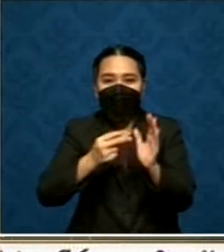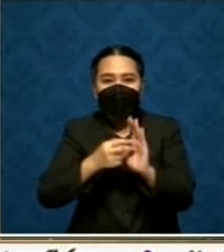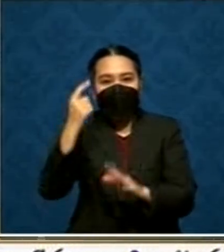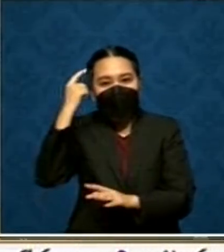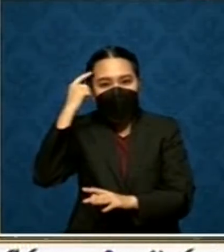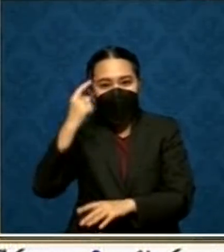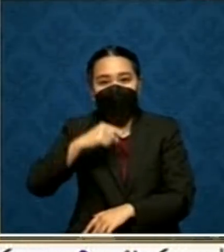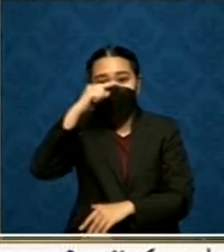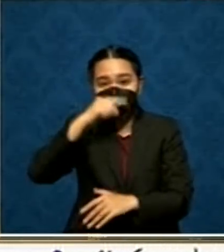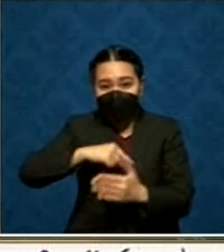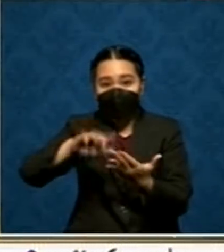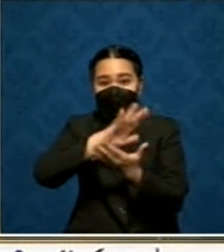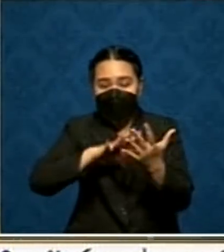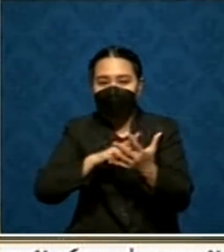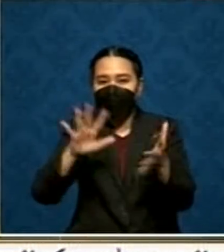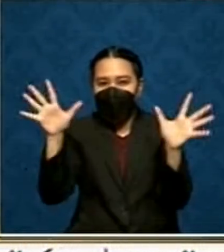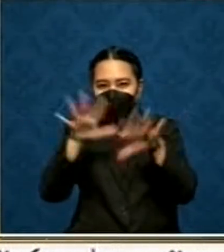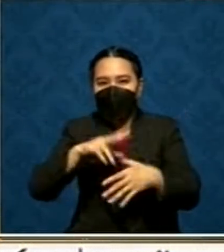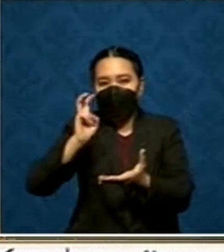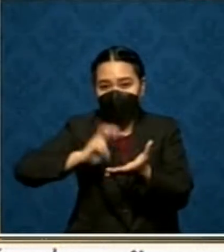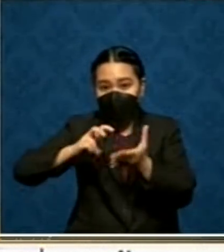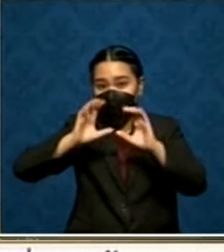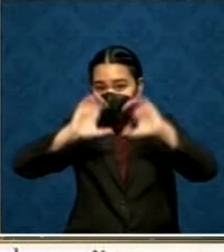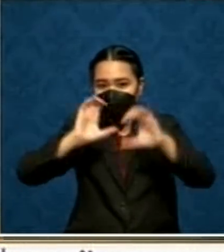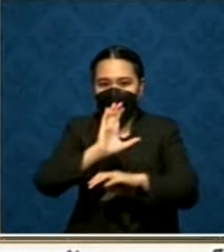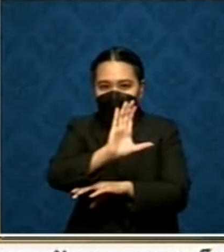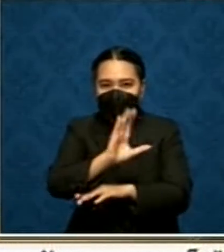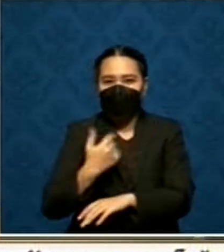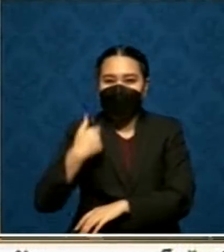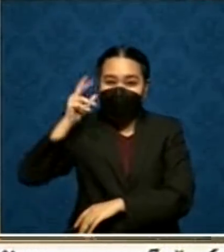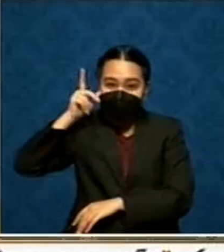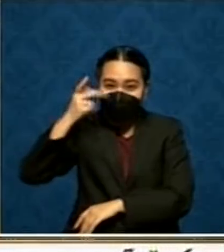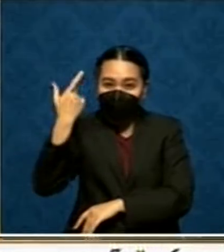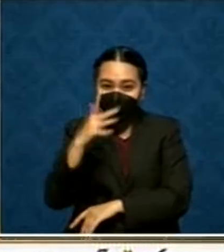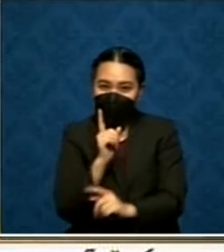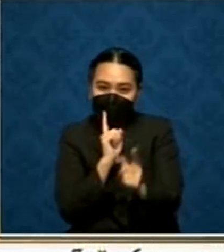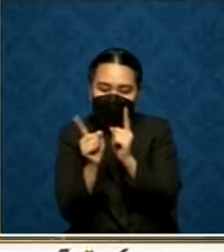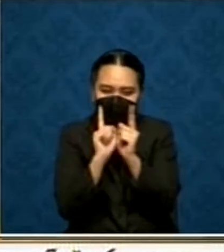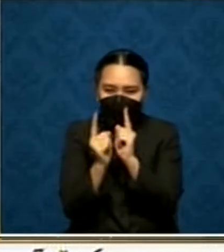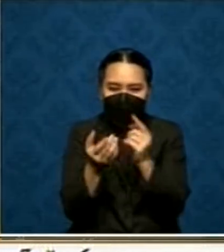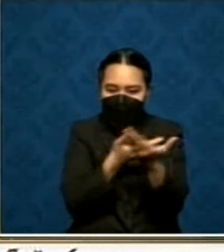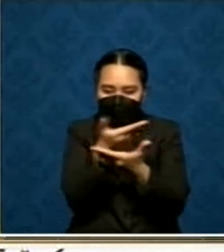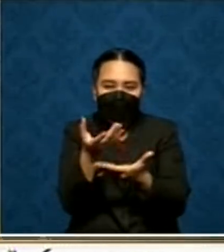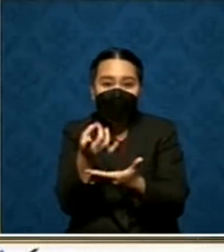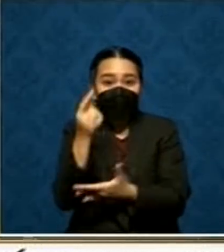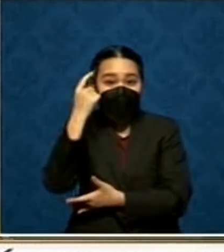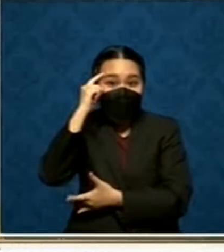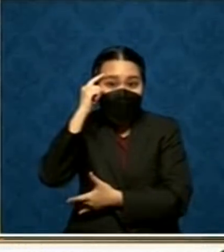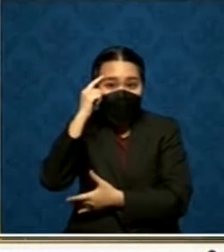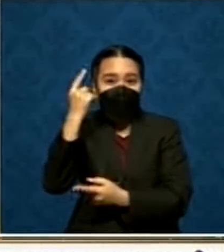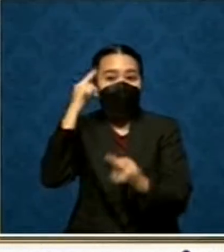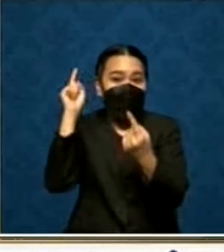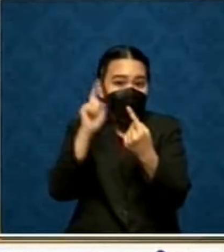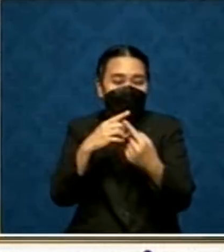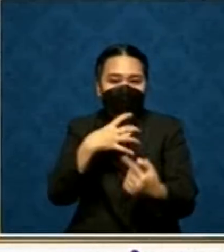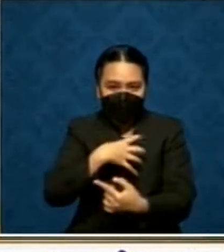รบรองสัฐานรรธบานเขาเขาเพียงเป็ขาวเท่านั้แลเขาไมไดบอกวาเจรจาอะไรเจตนาจะให้โรครู้ว่าลฐ